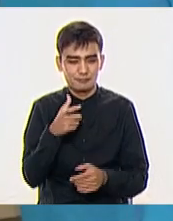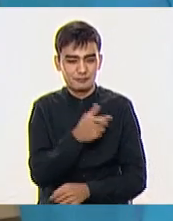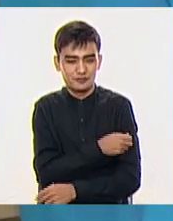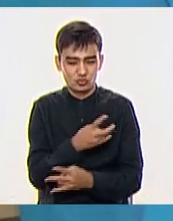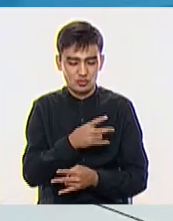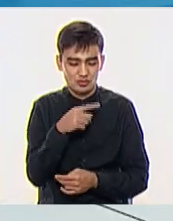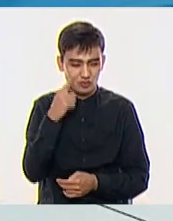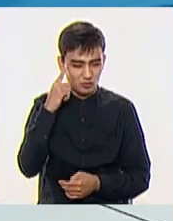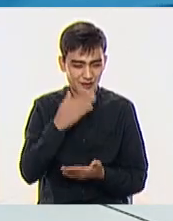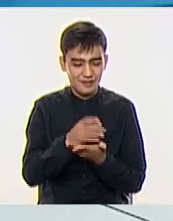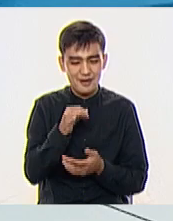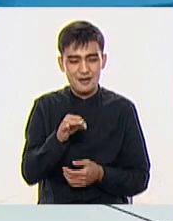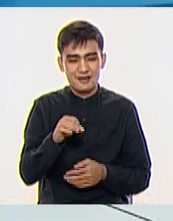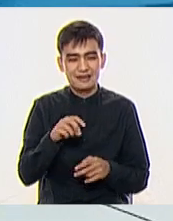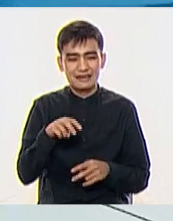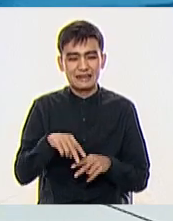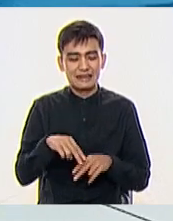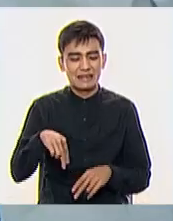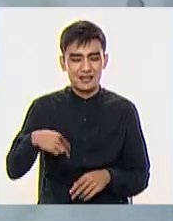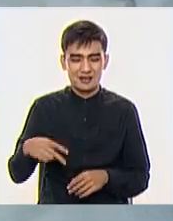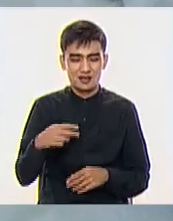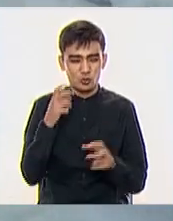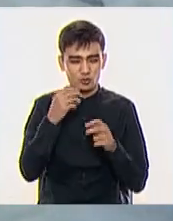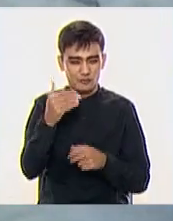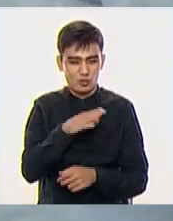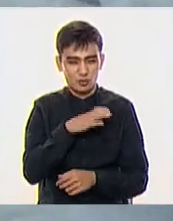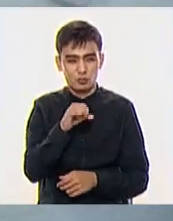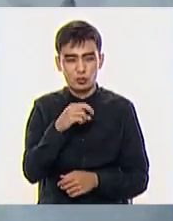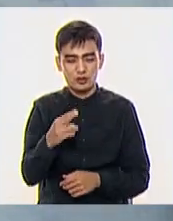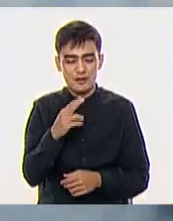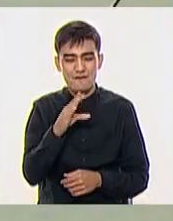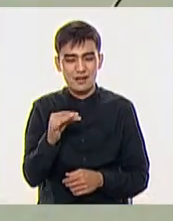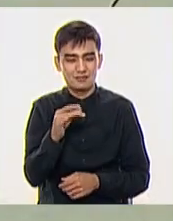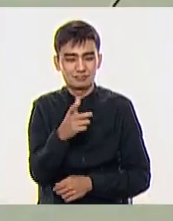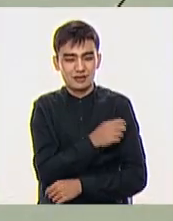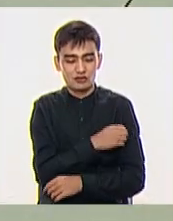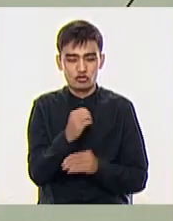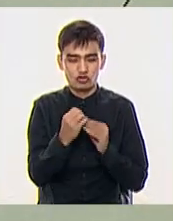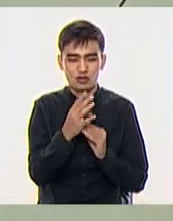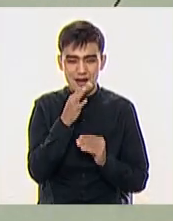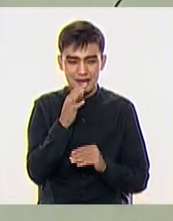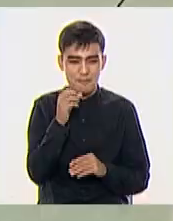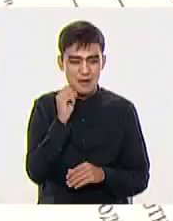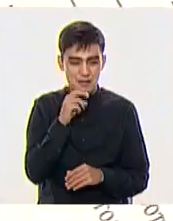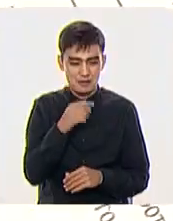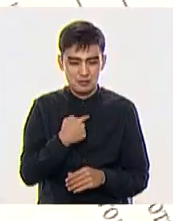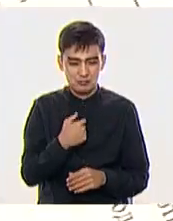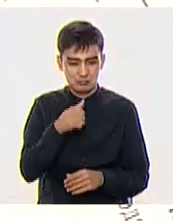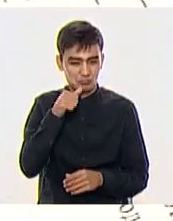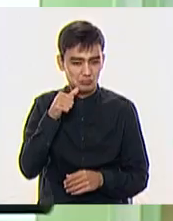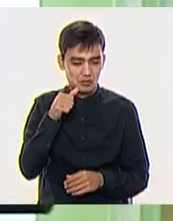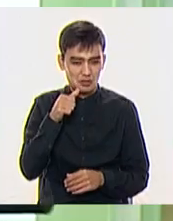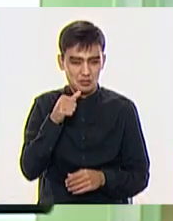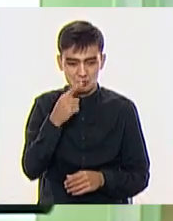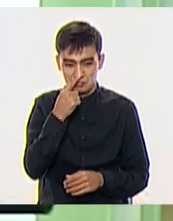Гамалея институтының директоры Sputnik V екпесін өзінің 14 жастағы немересіне былтыр салдырғанын айтты. Әйгерім